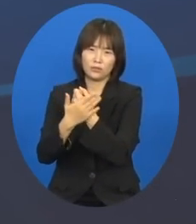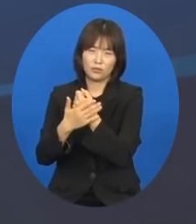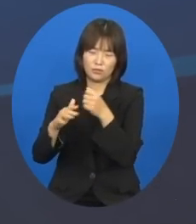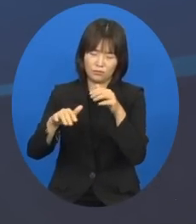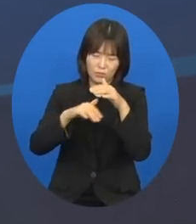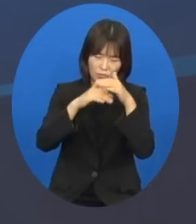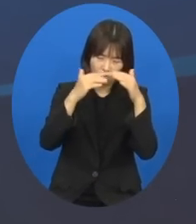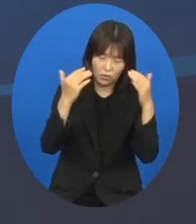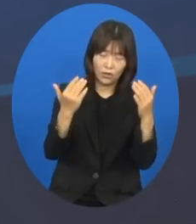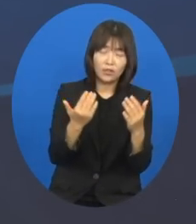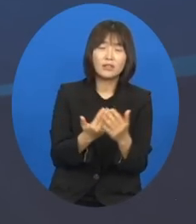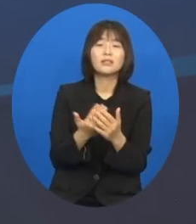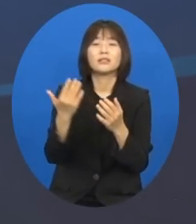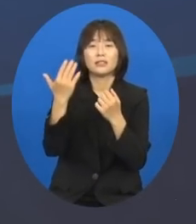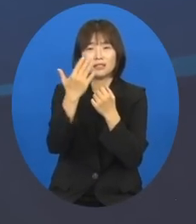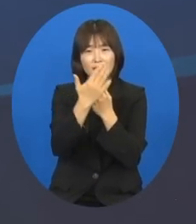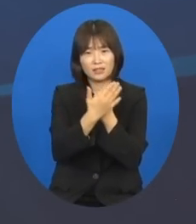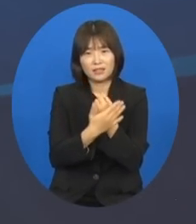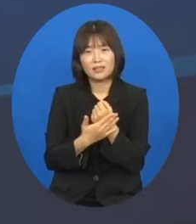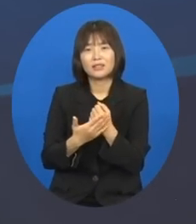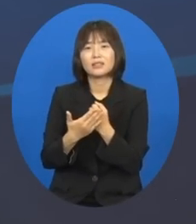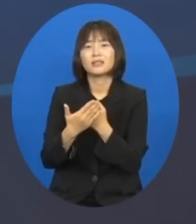모든 것이